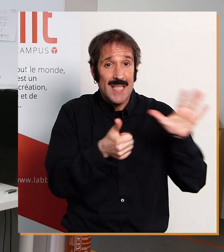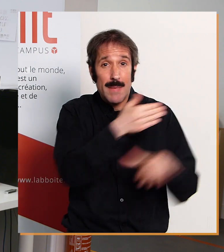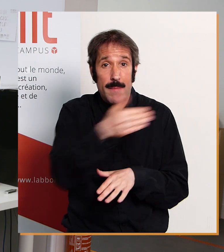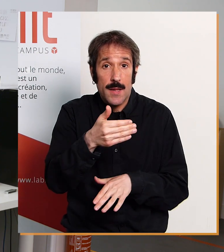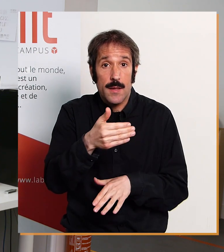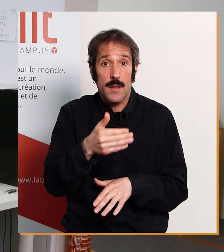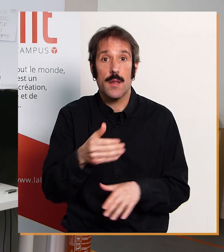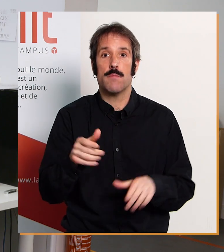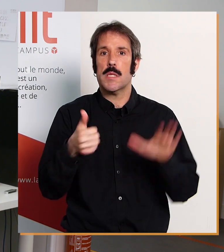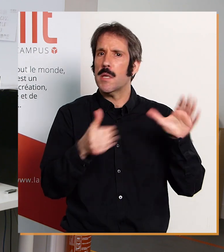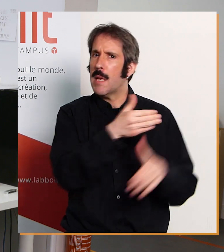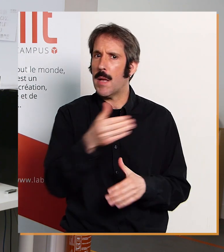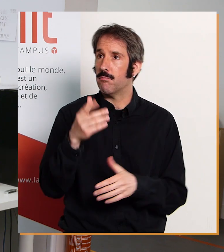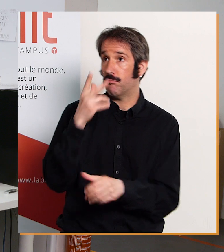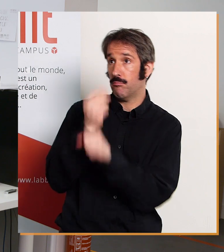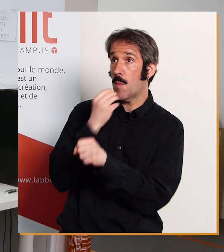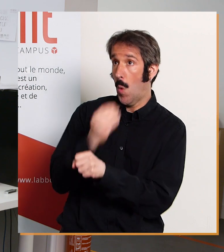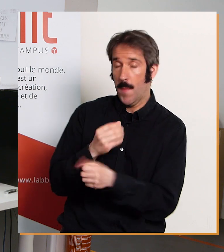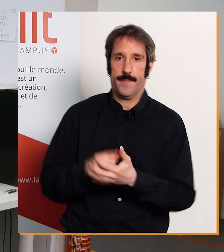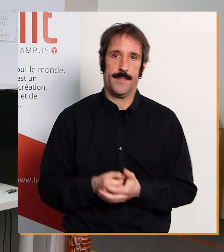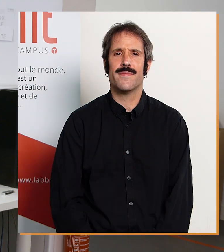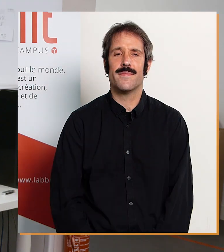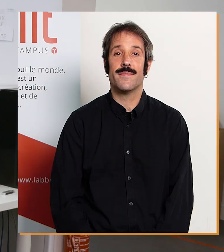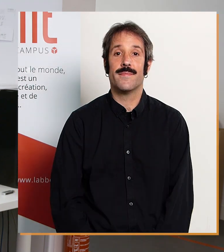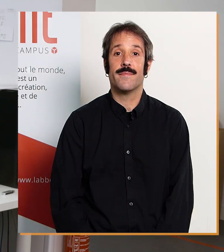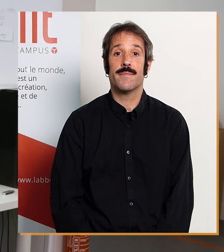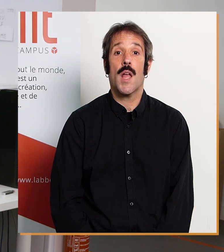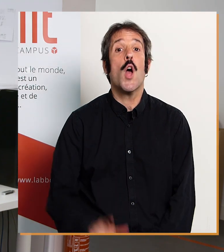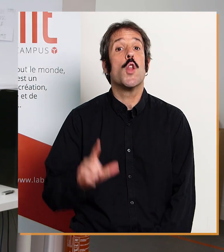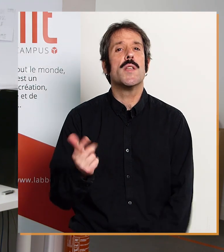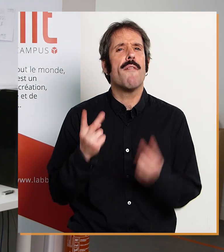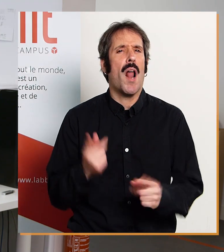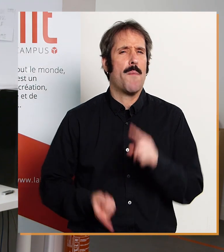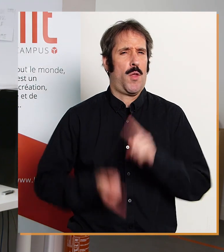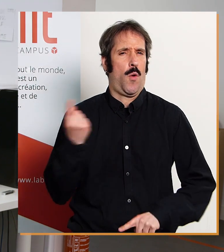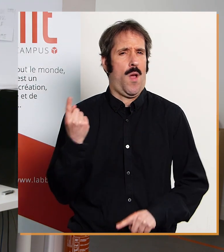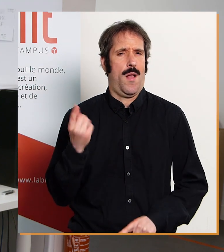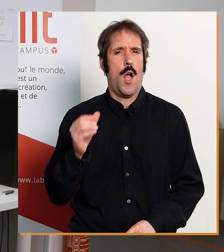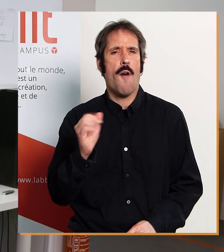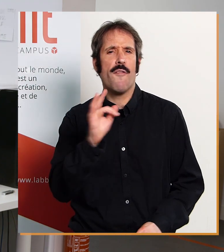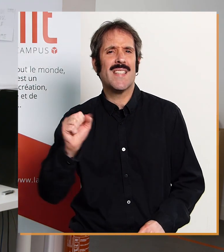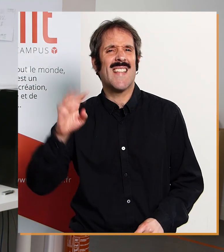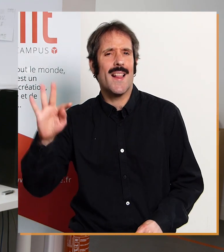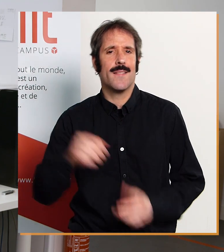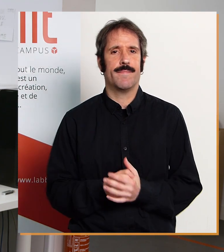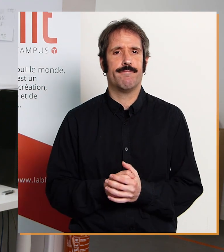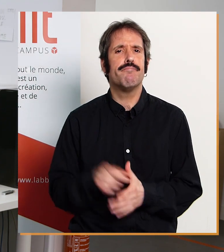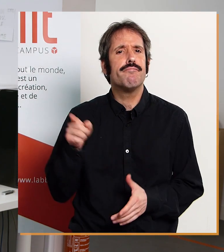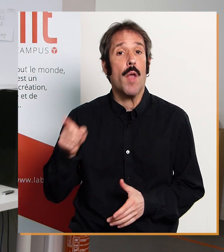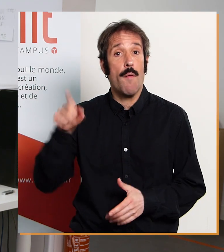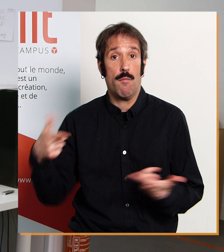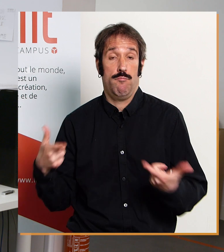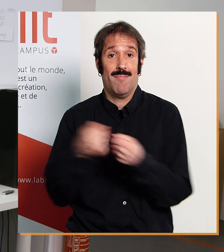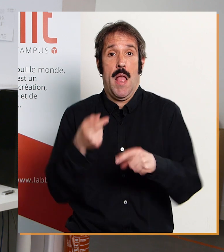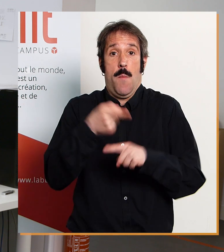6 mm. J'ai bien mes 6 mm affichés, donc tout va bien. La deuxième valeur la plus importante est l'offset. L'offset